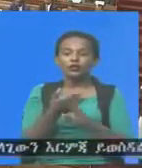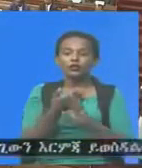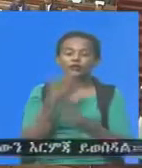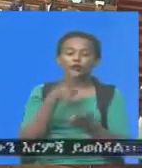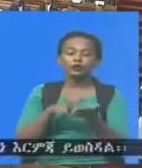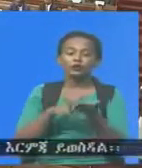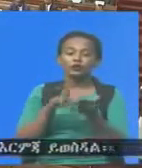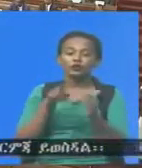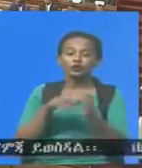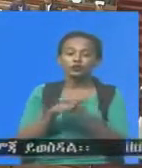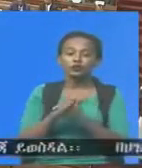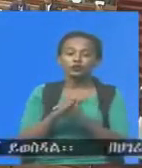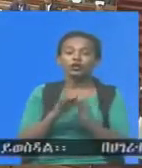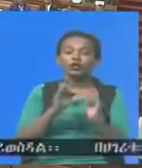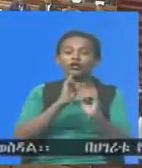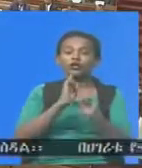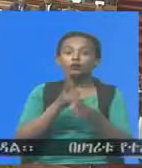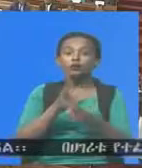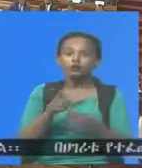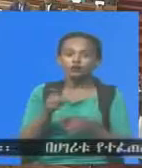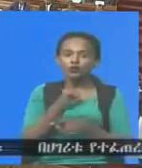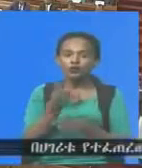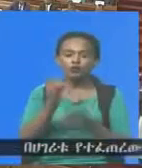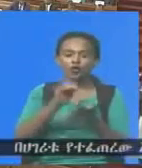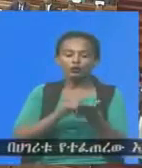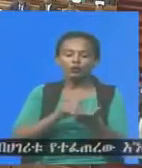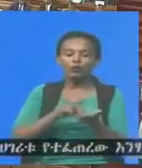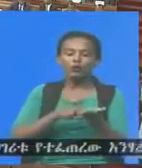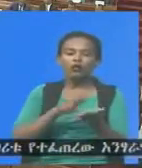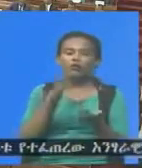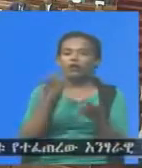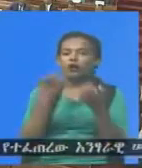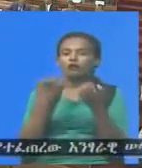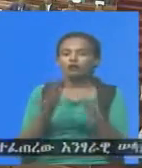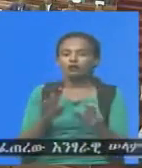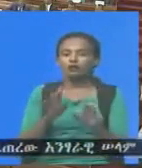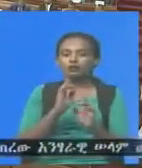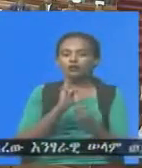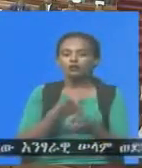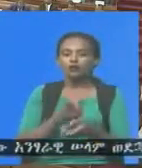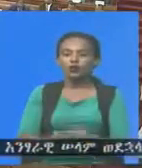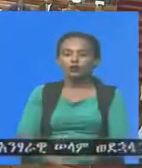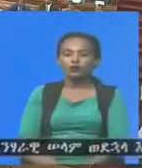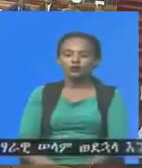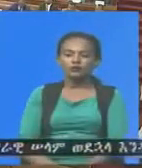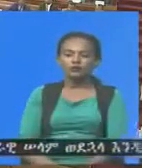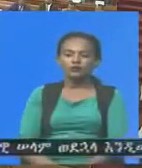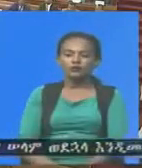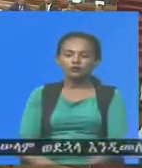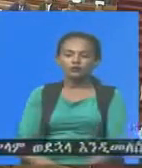ውስጥ የተመለሱ ስለሆነ ደግሜ ማንሳት አልፈልግም፣ ተመልሷል። አመሰግናለሁ።